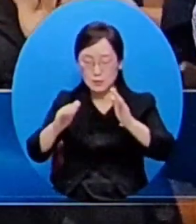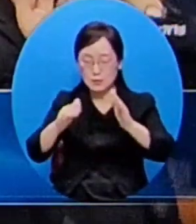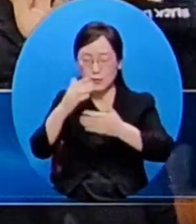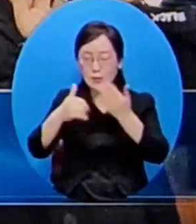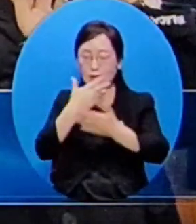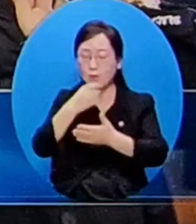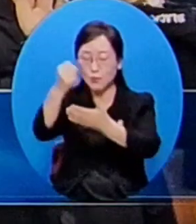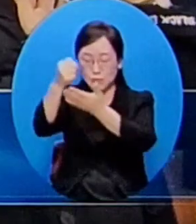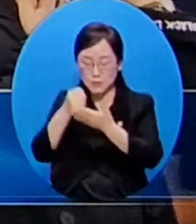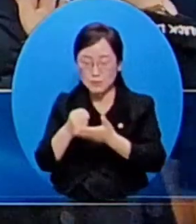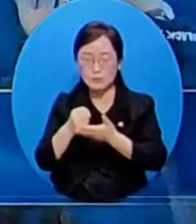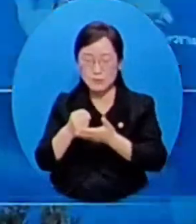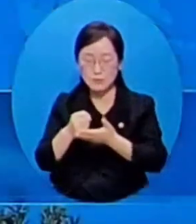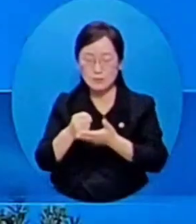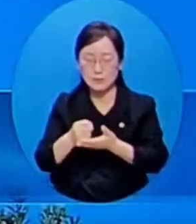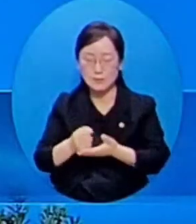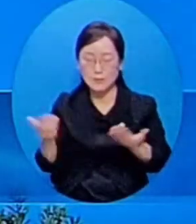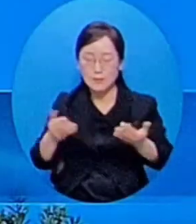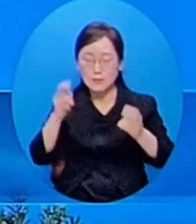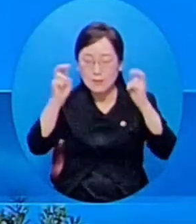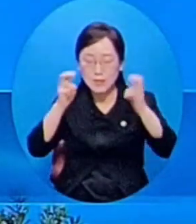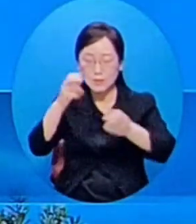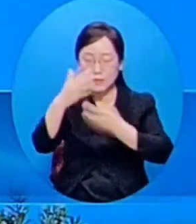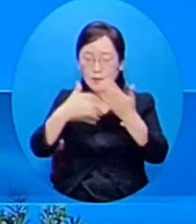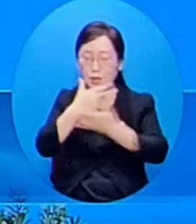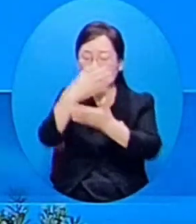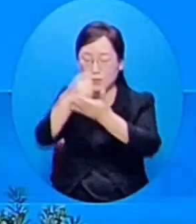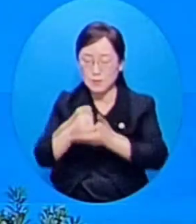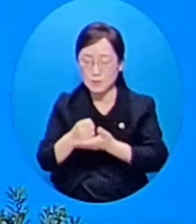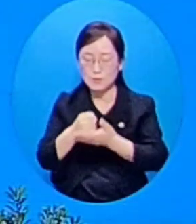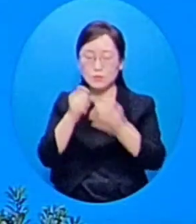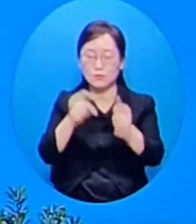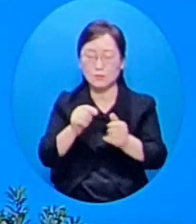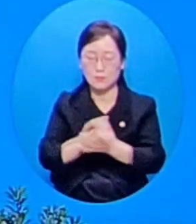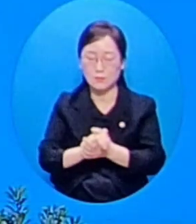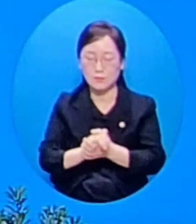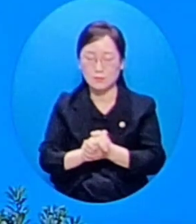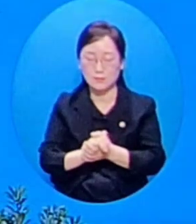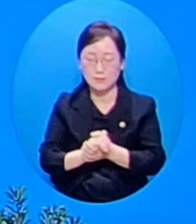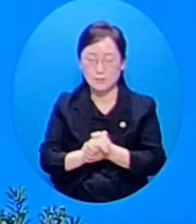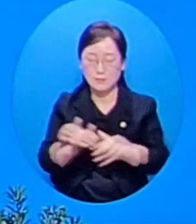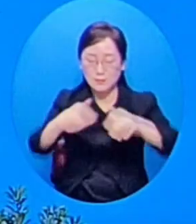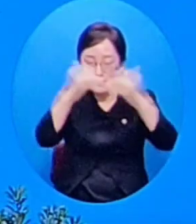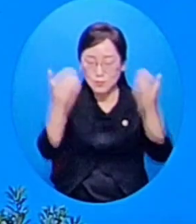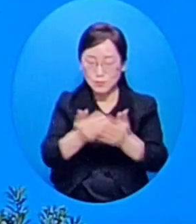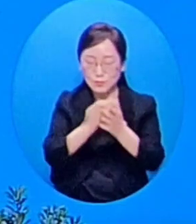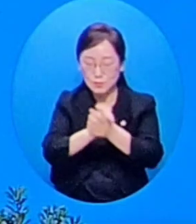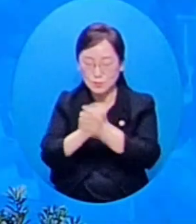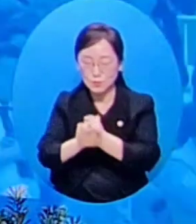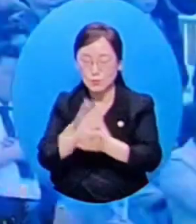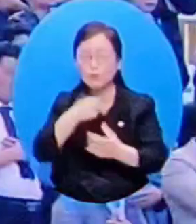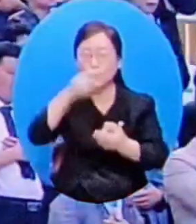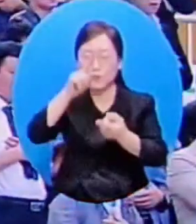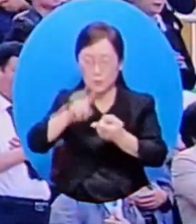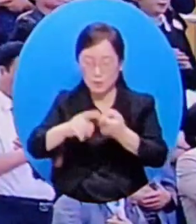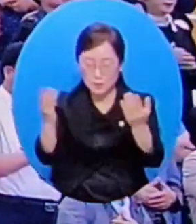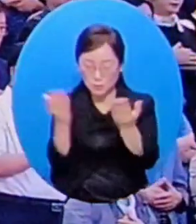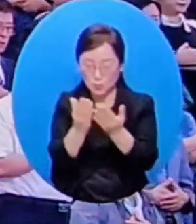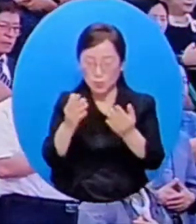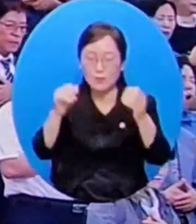하나님의 복이 임할지어다. 직장과 사업에 하나님의 복이 임할지어다. 모든 기도가 주의 뜻 가운데